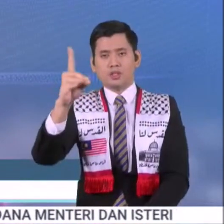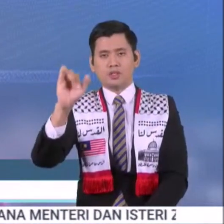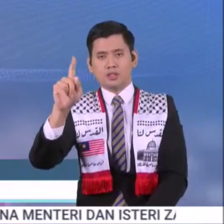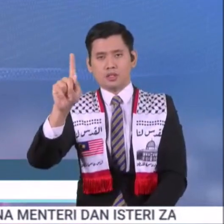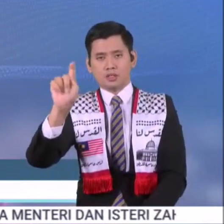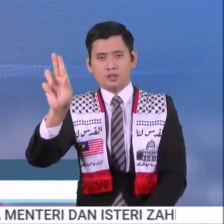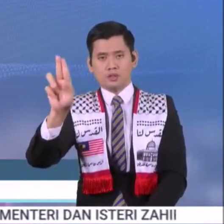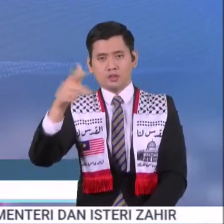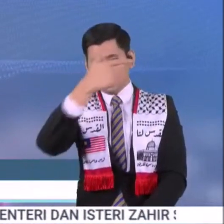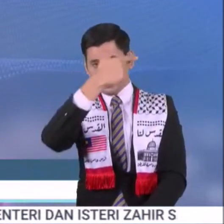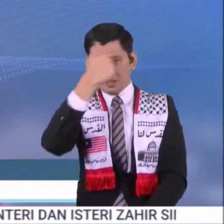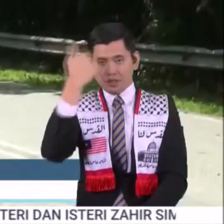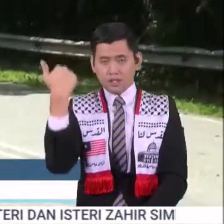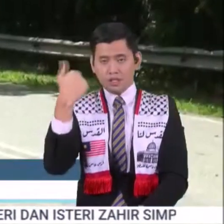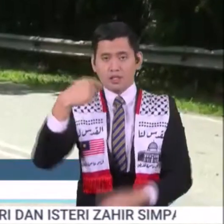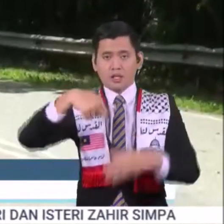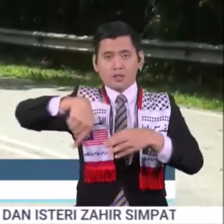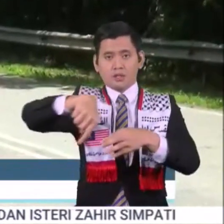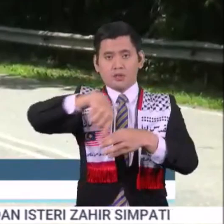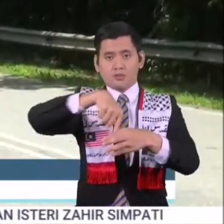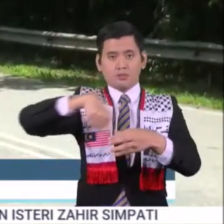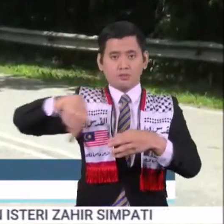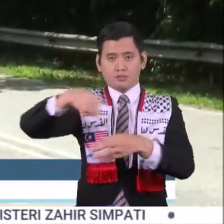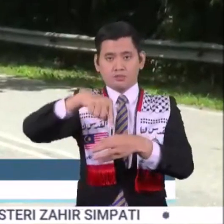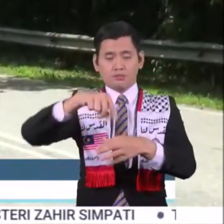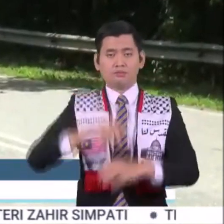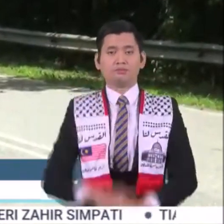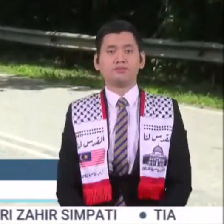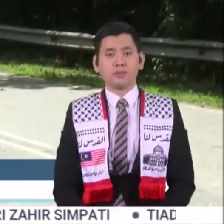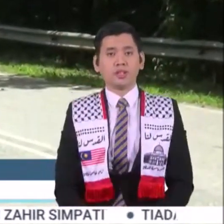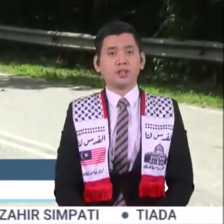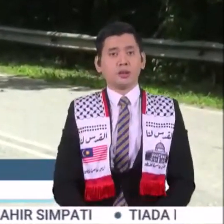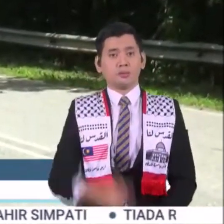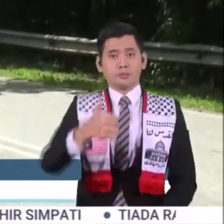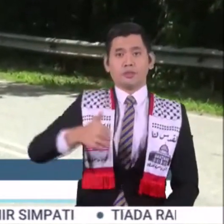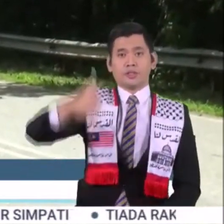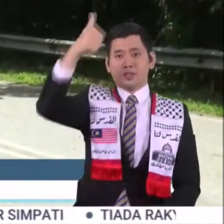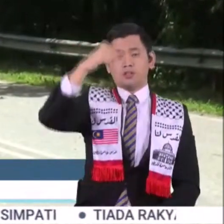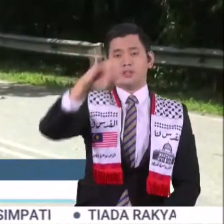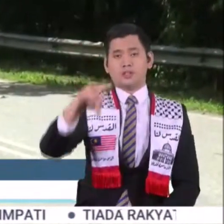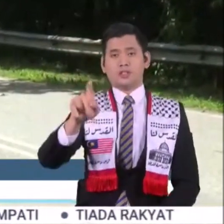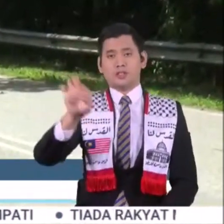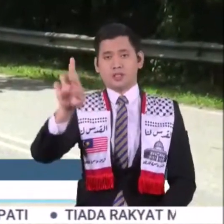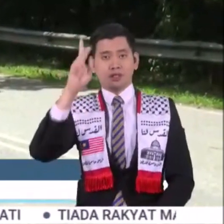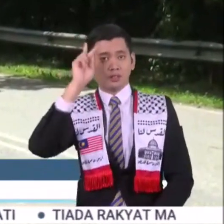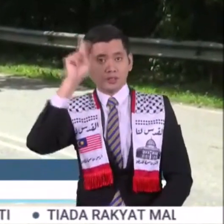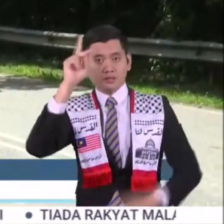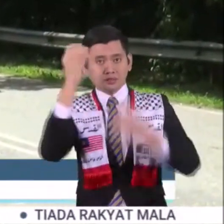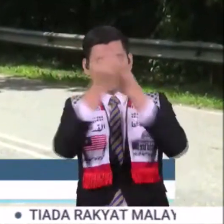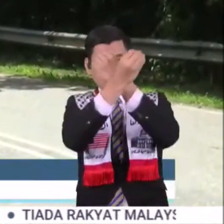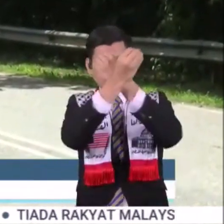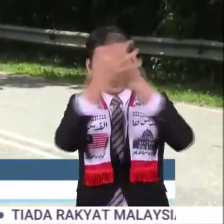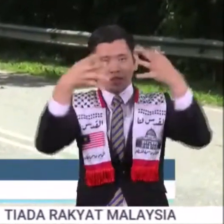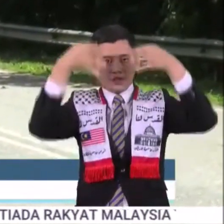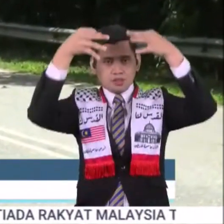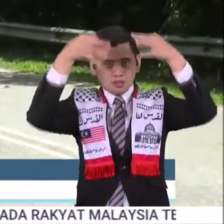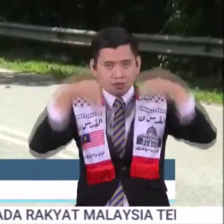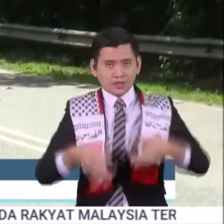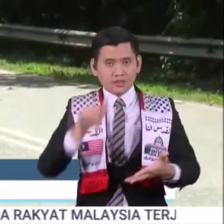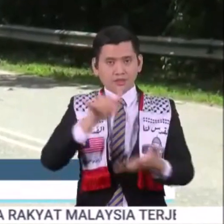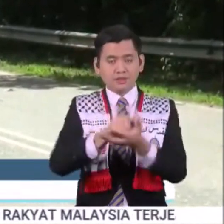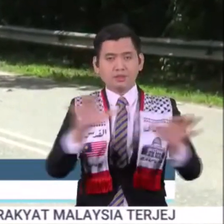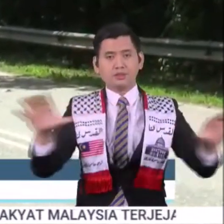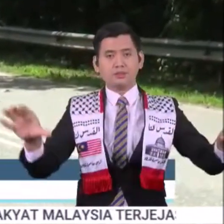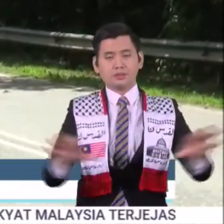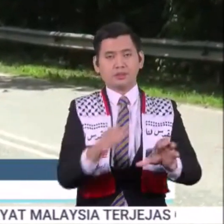lubang benam pengarah jkr Kelantan Mohamad suhaili Ismail memaklumkan keputusan itu